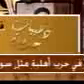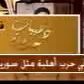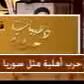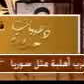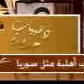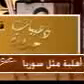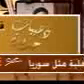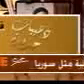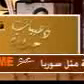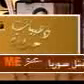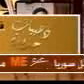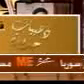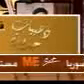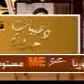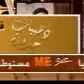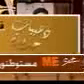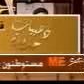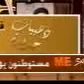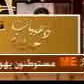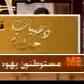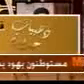أحيانا الإنسان الأحشاء يعني عمق الإنسان،